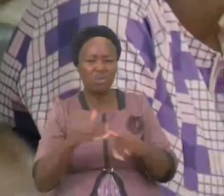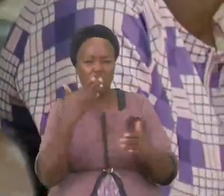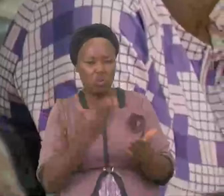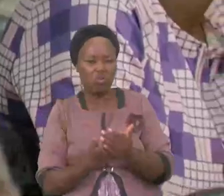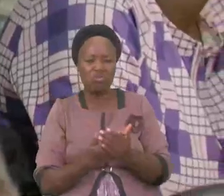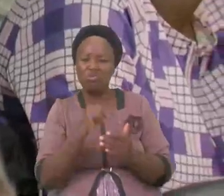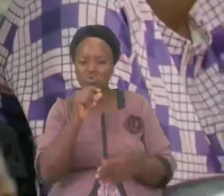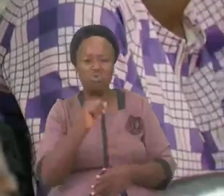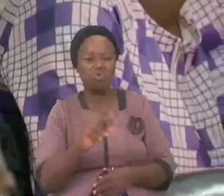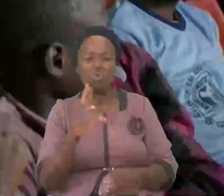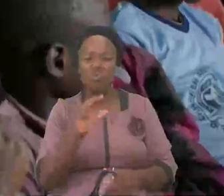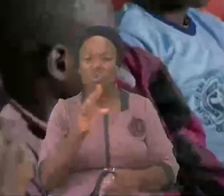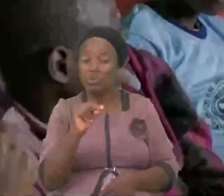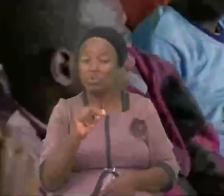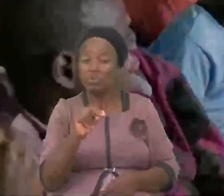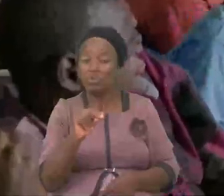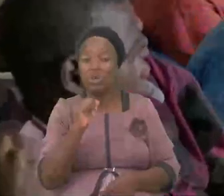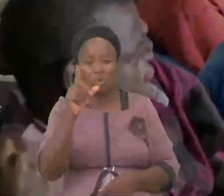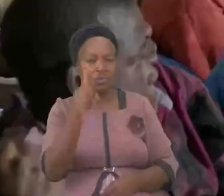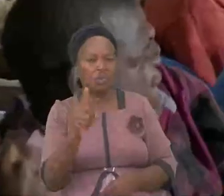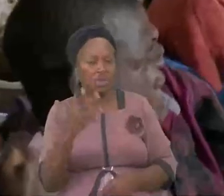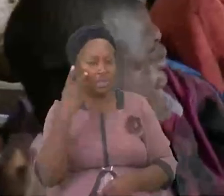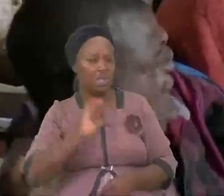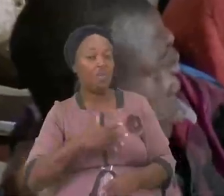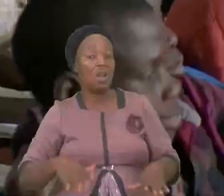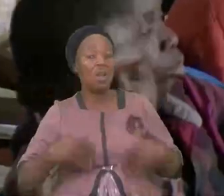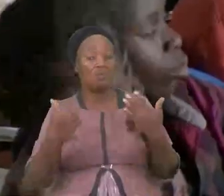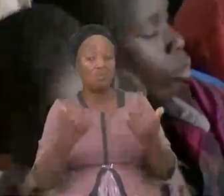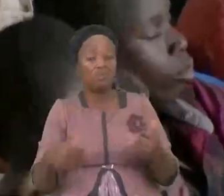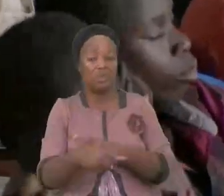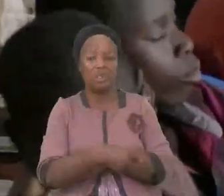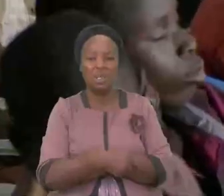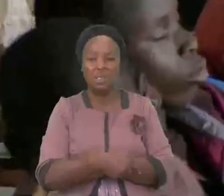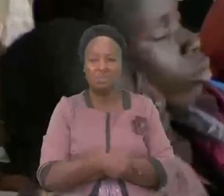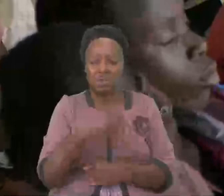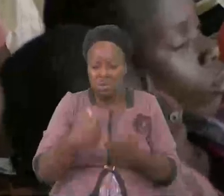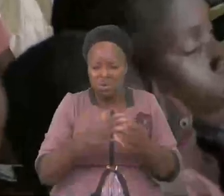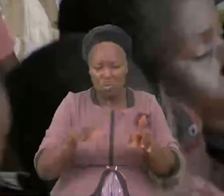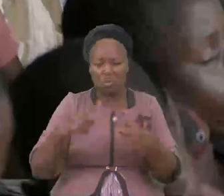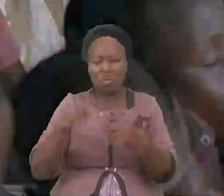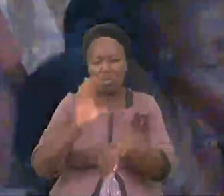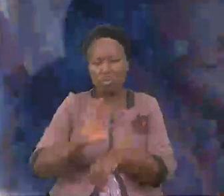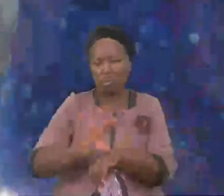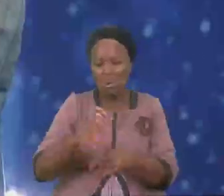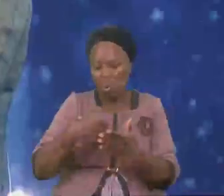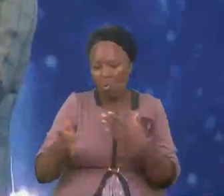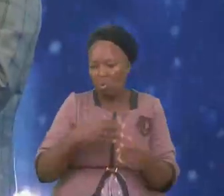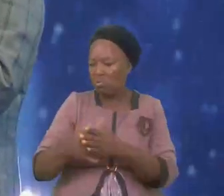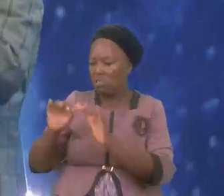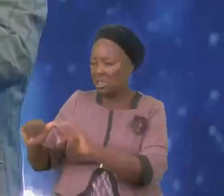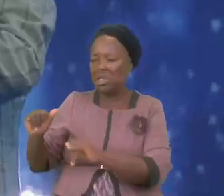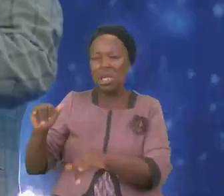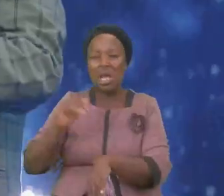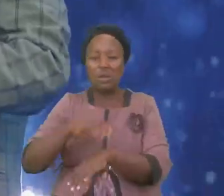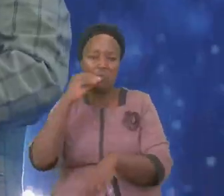Même pas un seul. Regardez nos vies. Là où nous sommes aujourd'hui. Même si nous allons à l'église, ou bien nous n'allons pas à